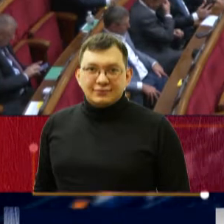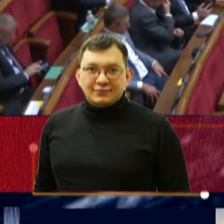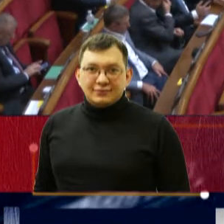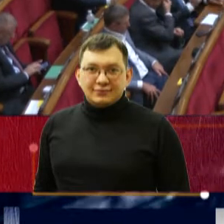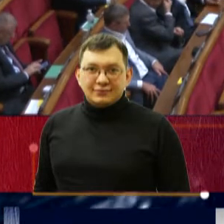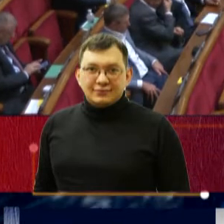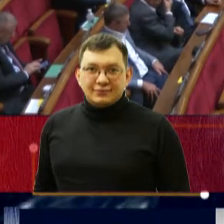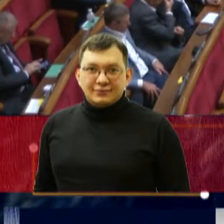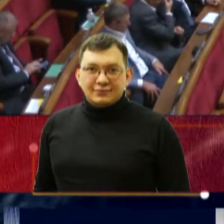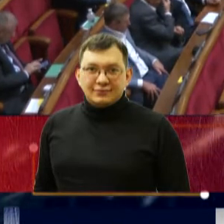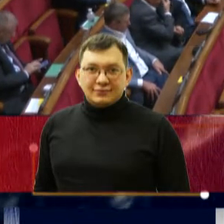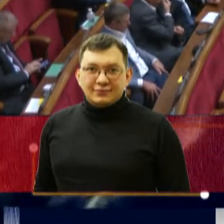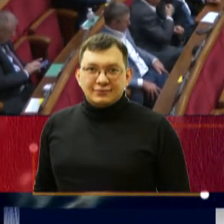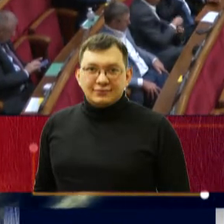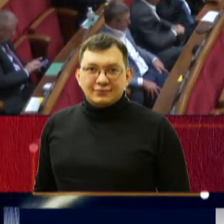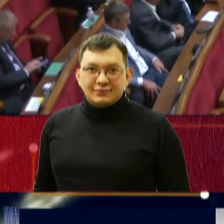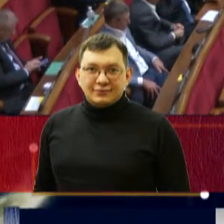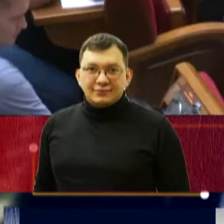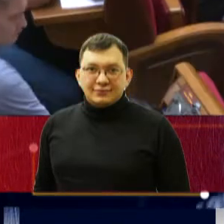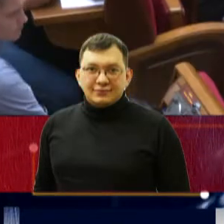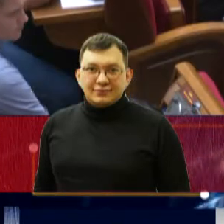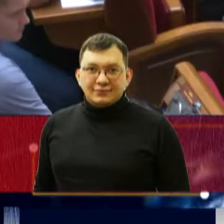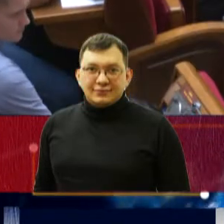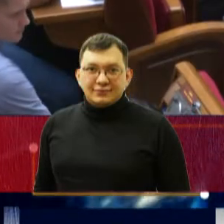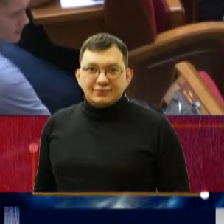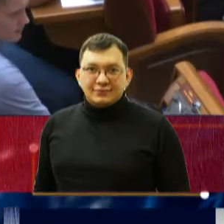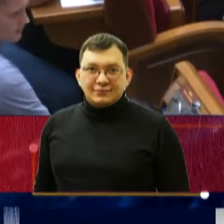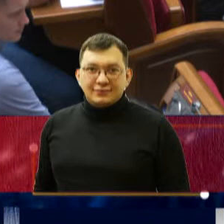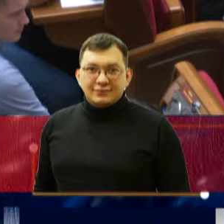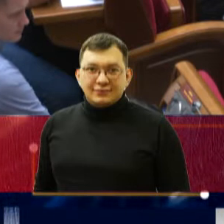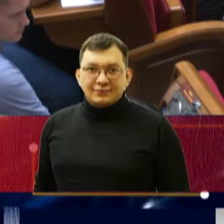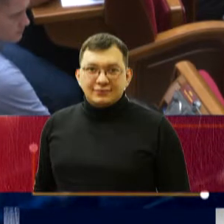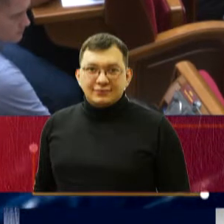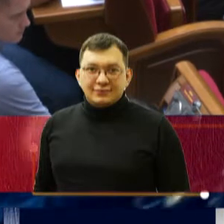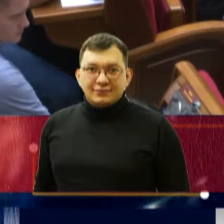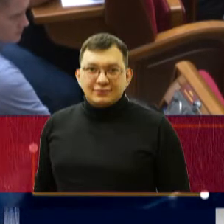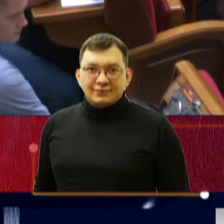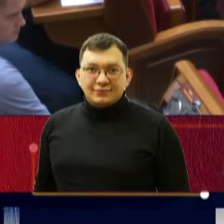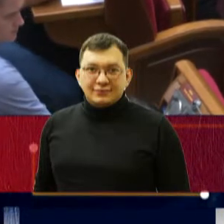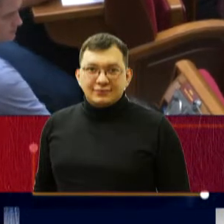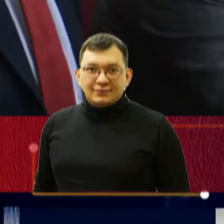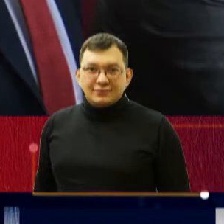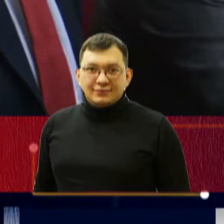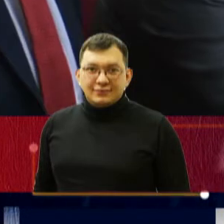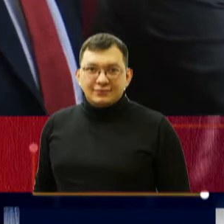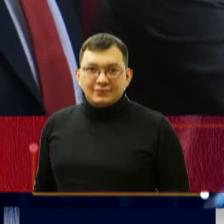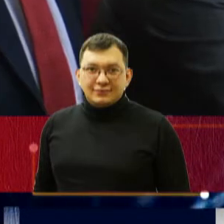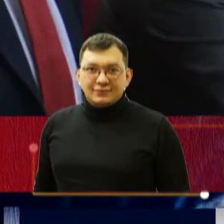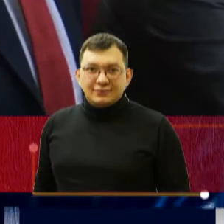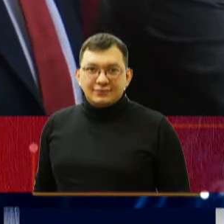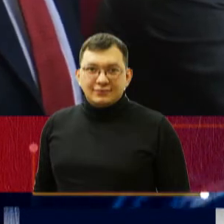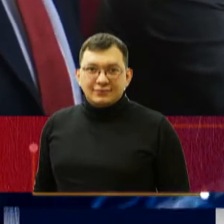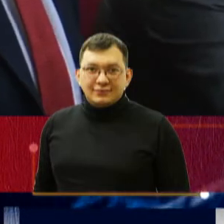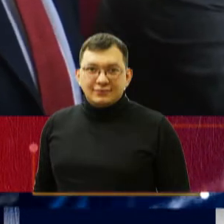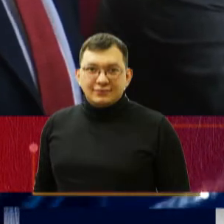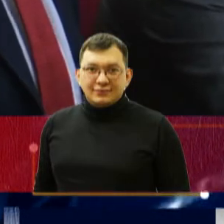це абсолютно стандартне запитання, воно фігурує у всіх опитуваннях, воно коректне, в принципі. Так,